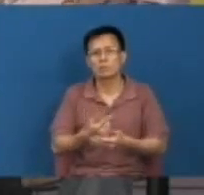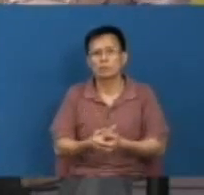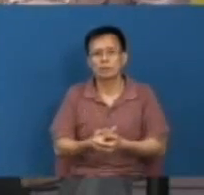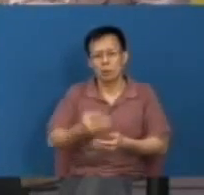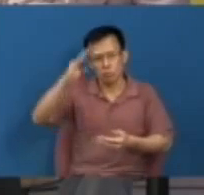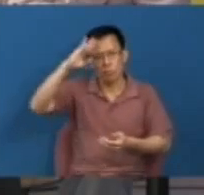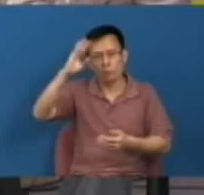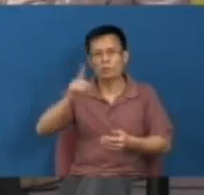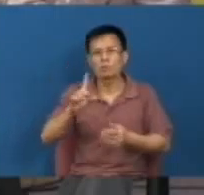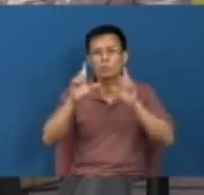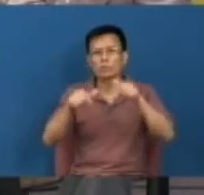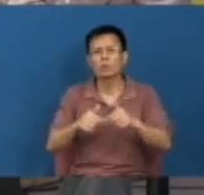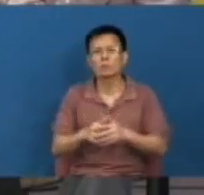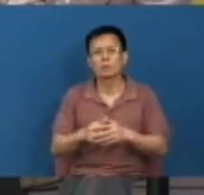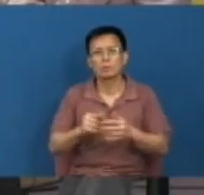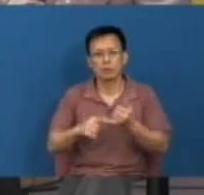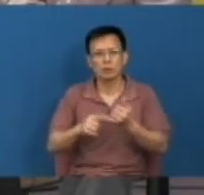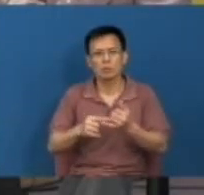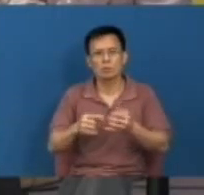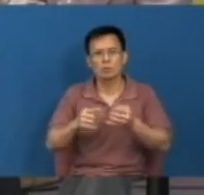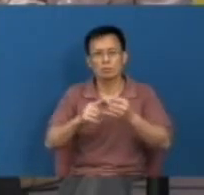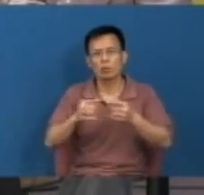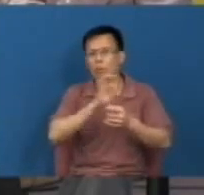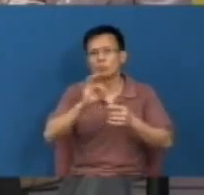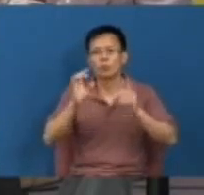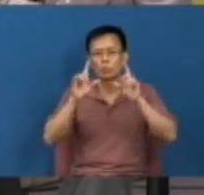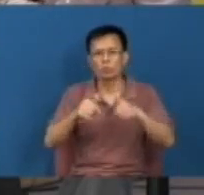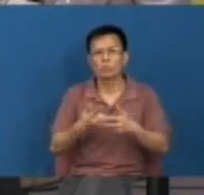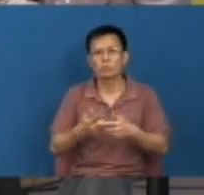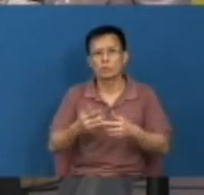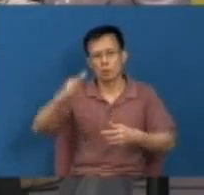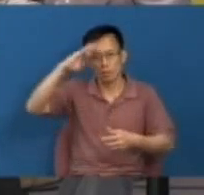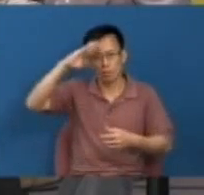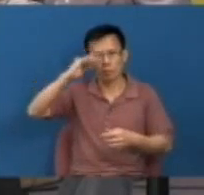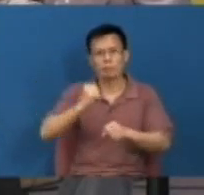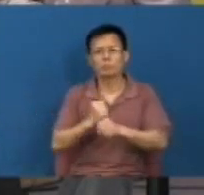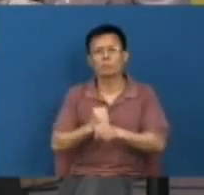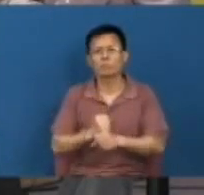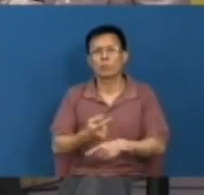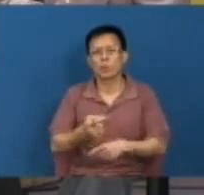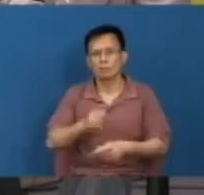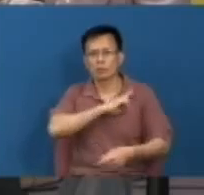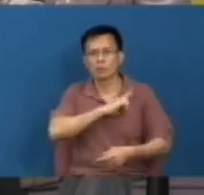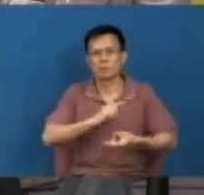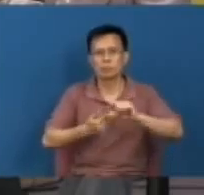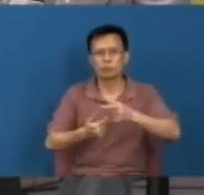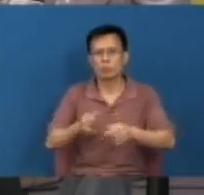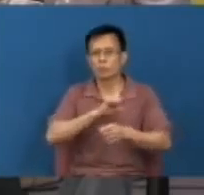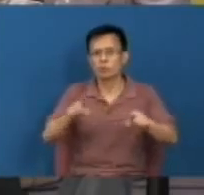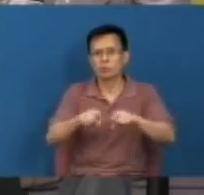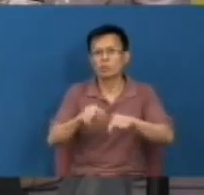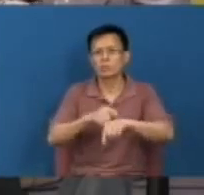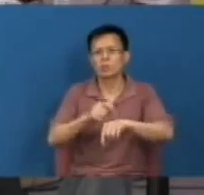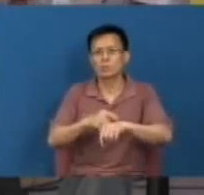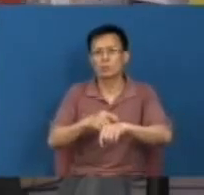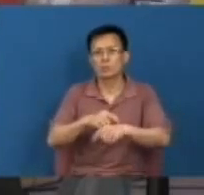你咧？ 其實結果佢都冇答到我哋咯。佢話警方做嘢咧，我哋有我哋嘅方法嘅，我哋唔會同一時間 call 曬啲人